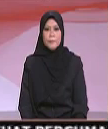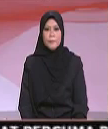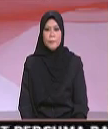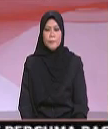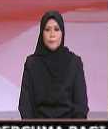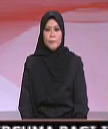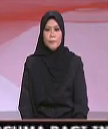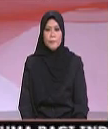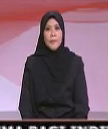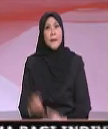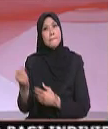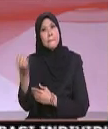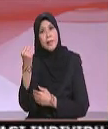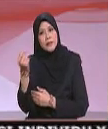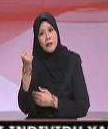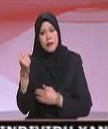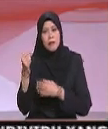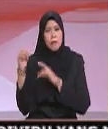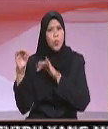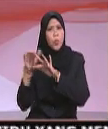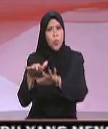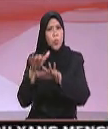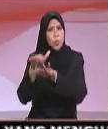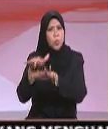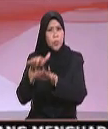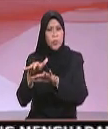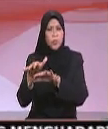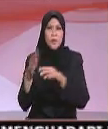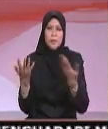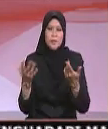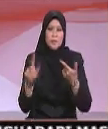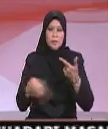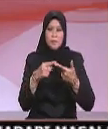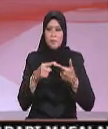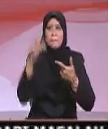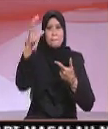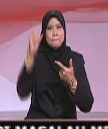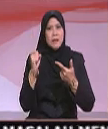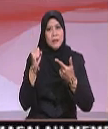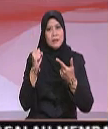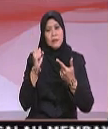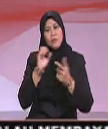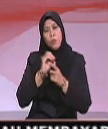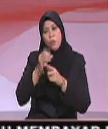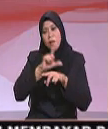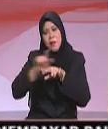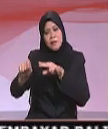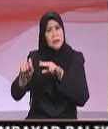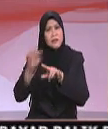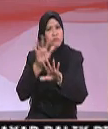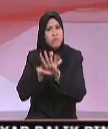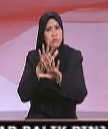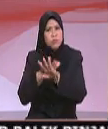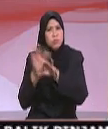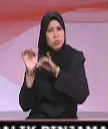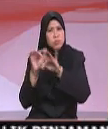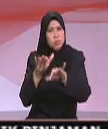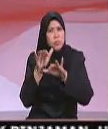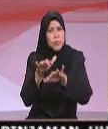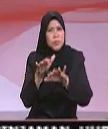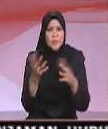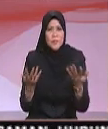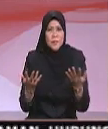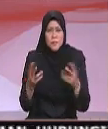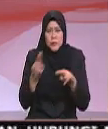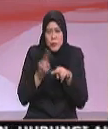Hai Kalau dipasang besar kalau di dalam vas atau didalam elarti besar KD